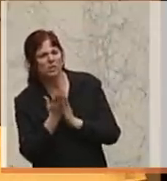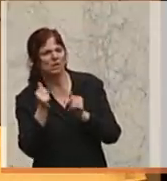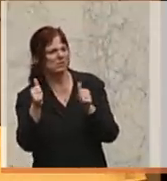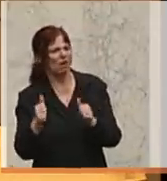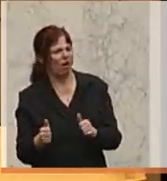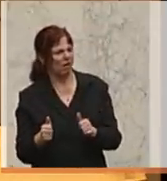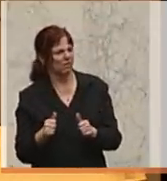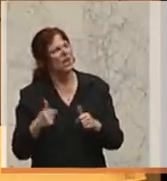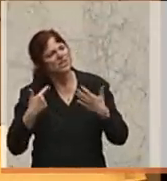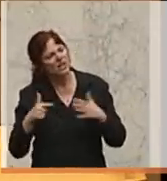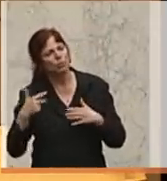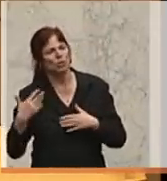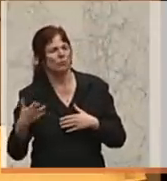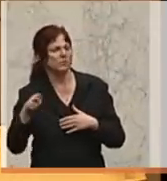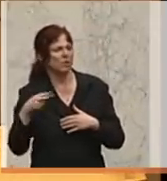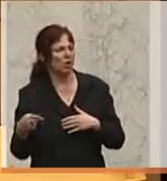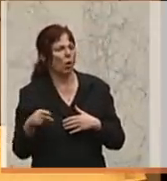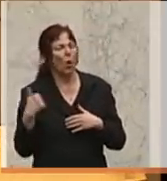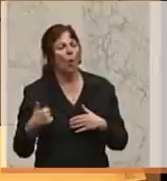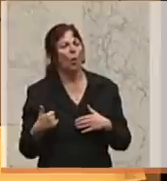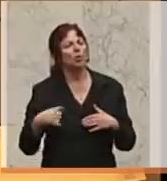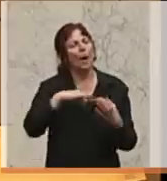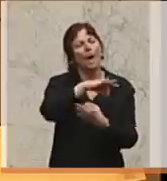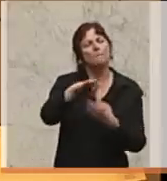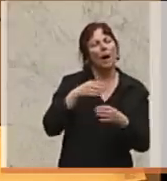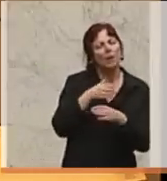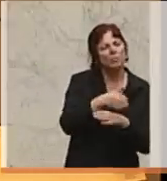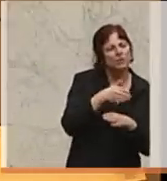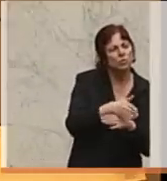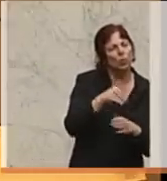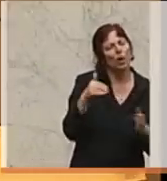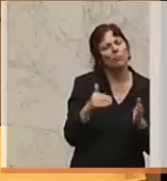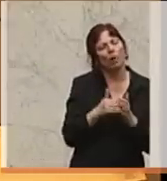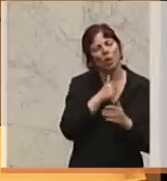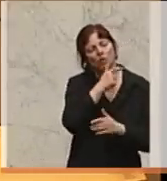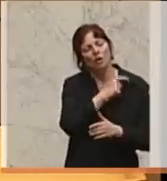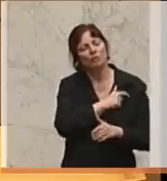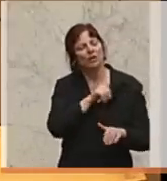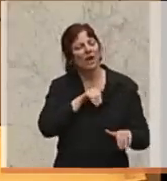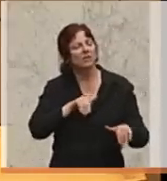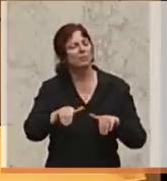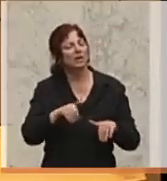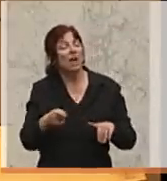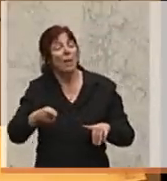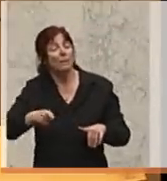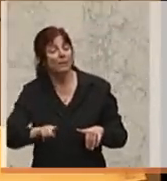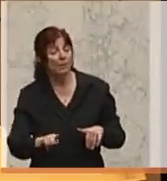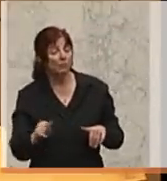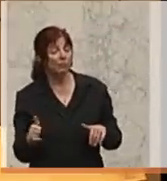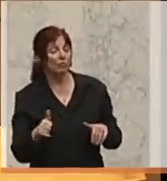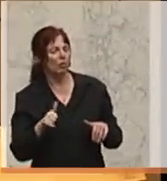vom Finanzministerium den Tipps im Ballguide 8.505 Euro,